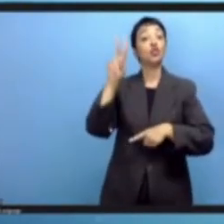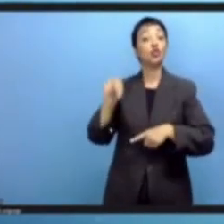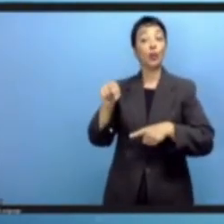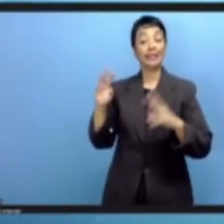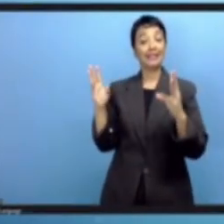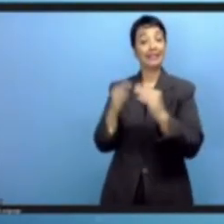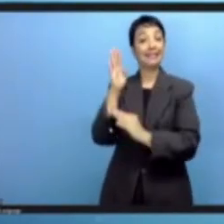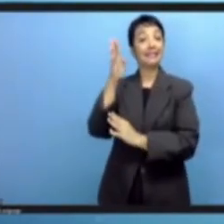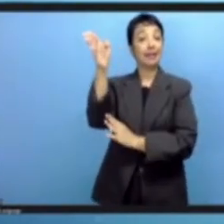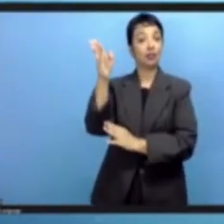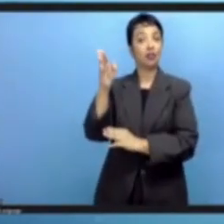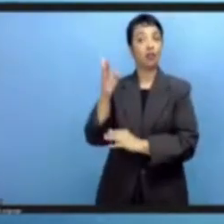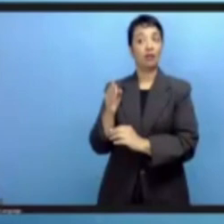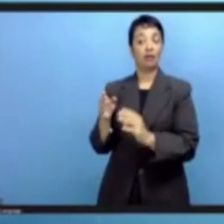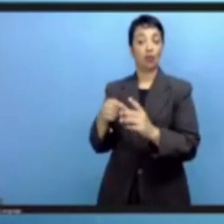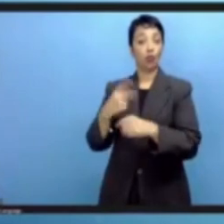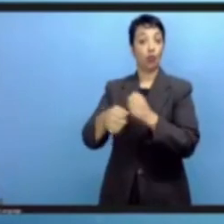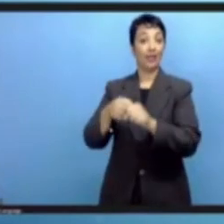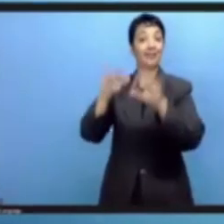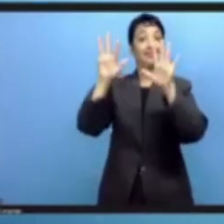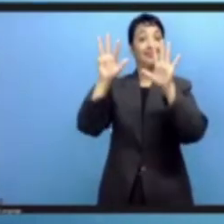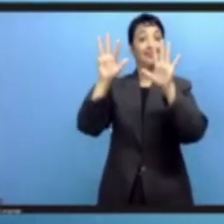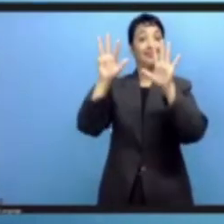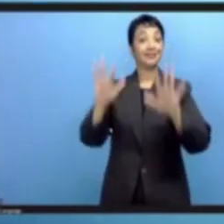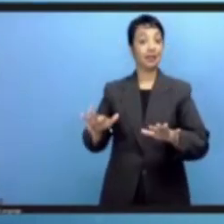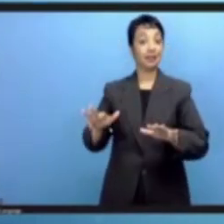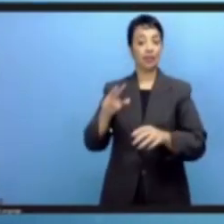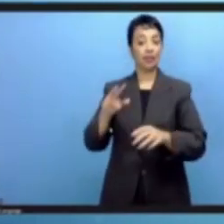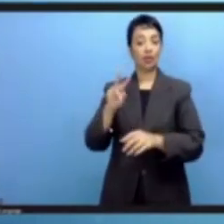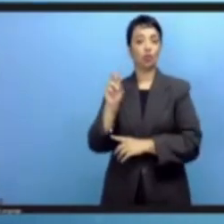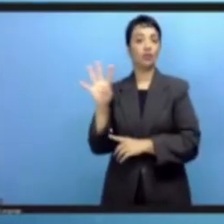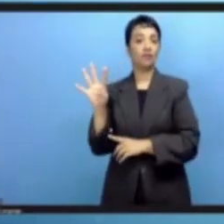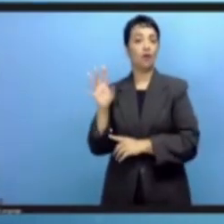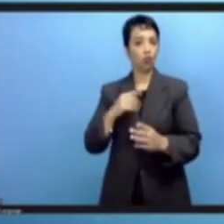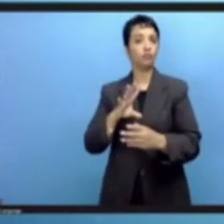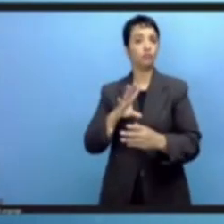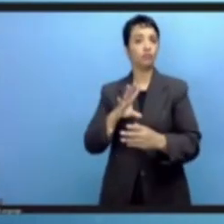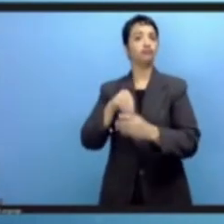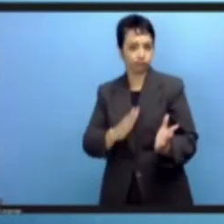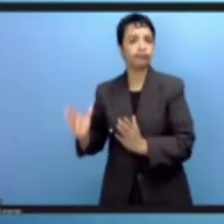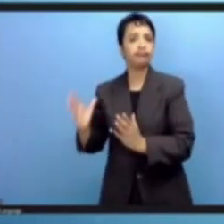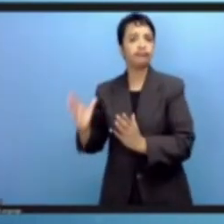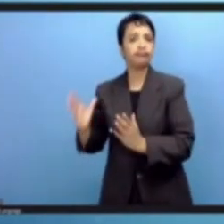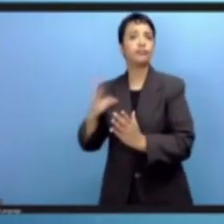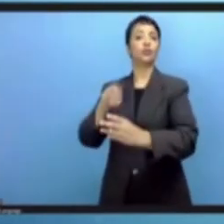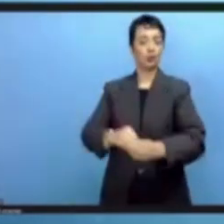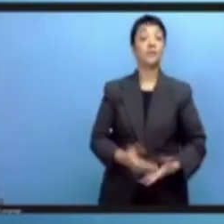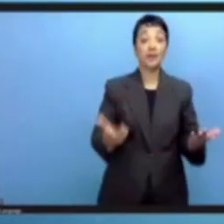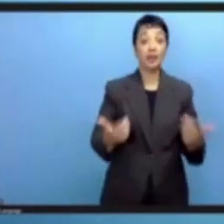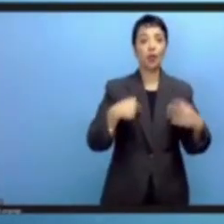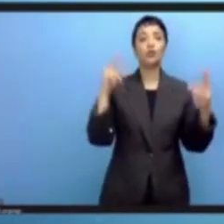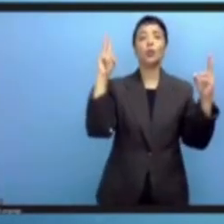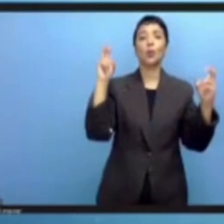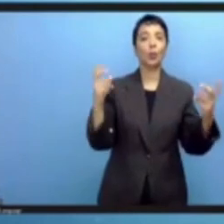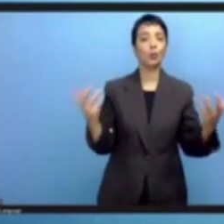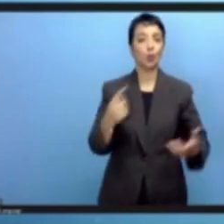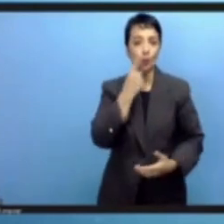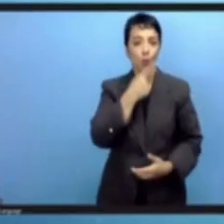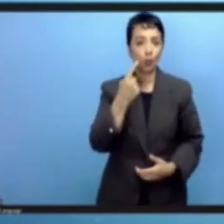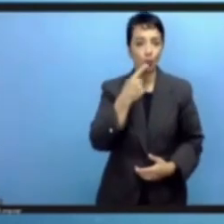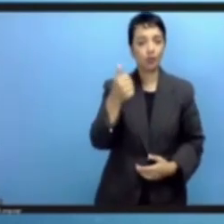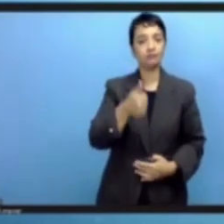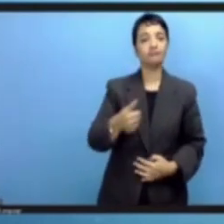aussi au sommet des Nations Unies, le sommet du futur prévu en septembre 2024. J'aimerais citer